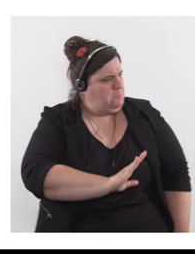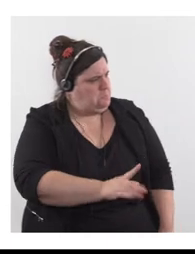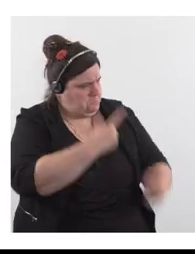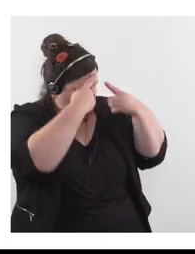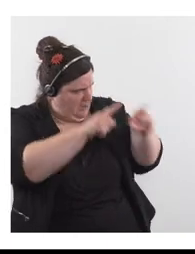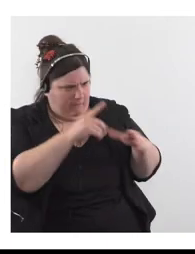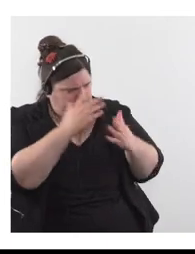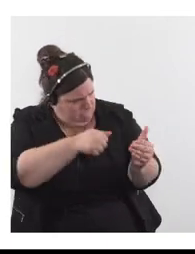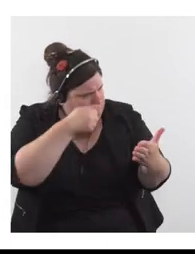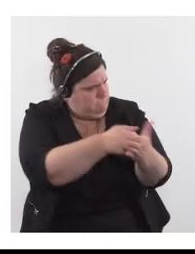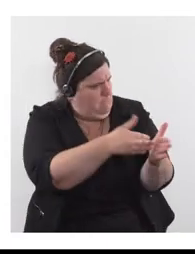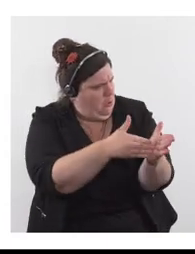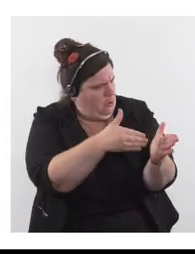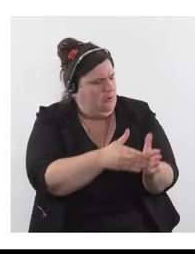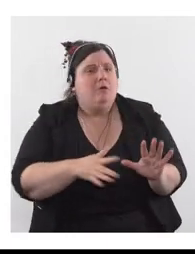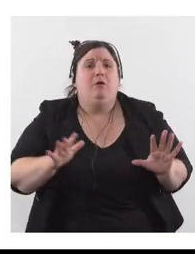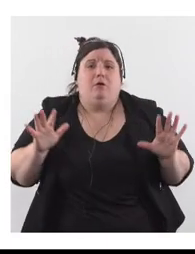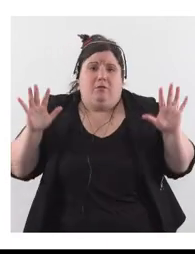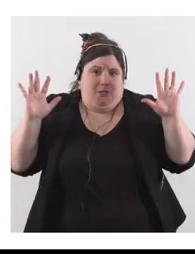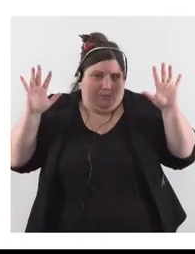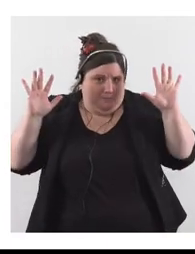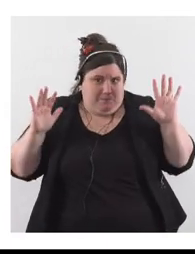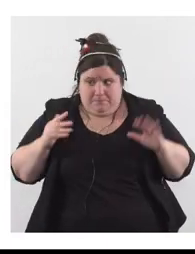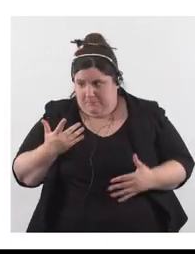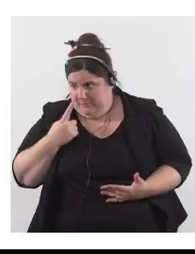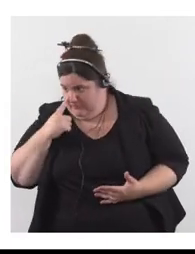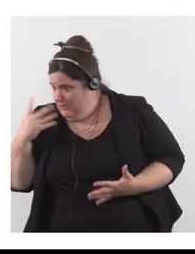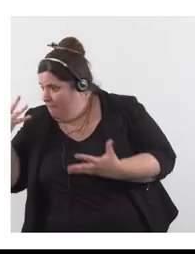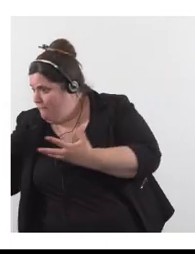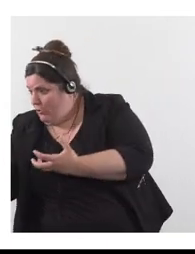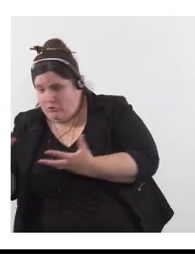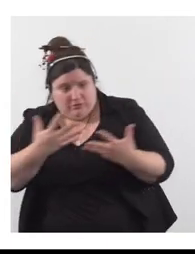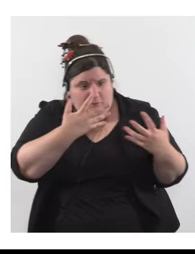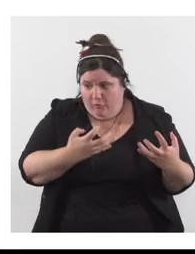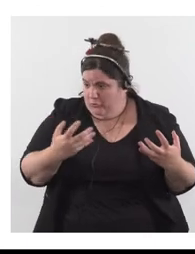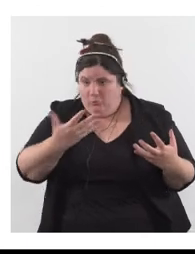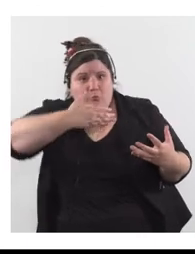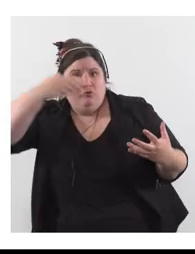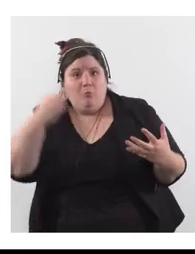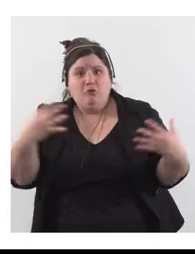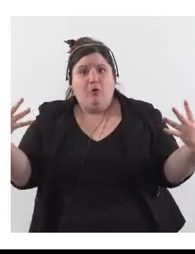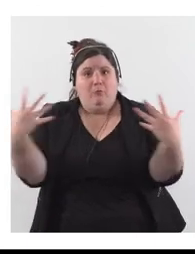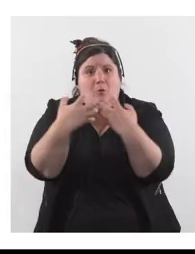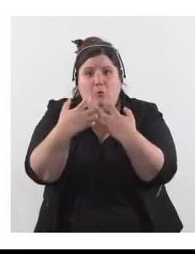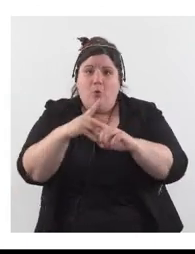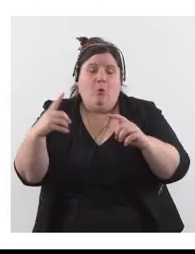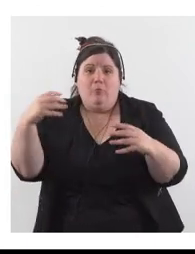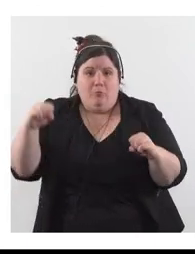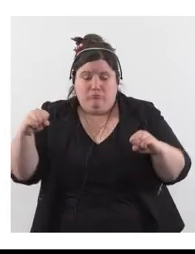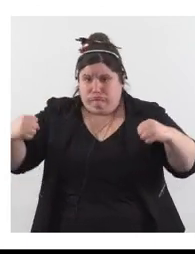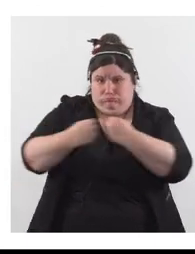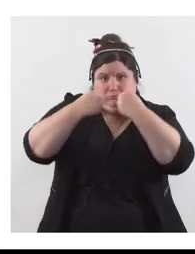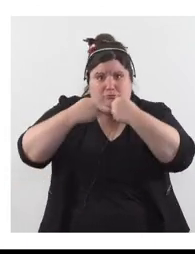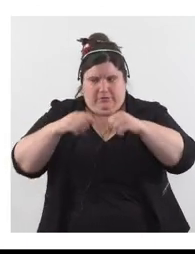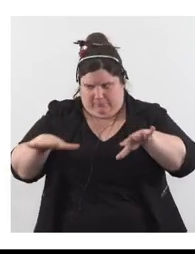l'égalité et de la victime ne sont pas nécessairement toujours les mêmes. Mais voilà. Alors, c'est vrai que ça pose un